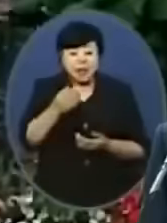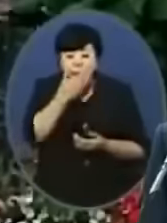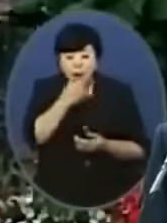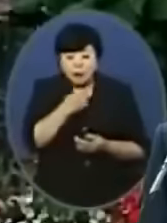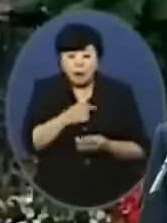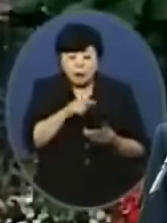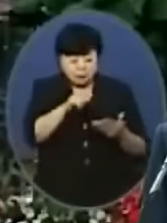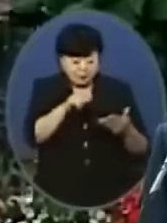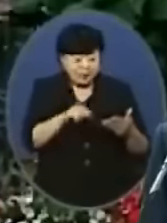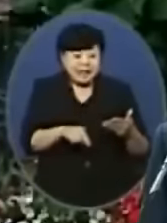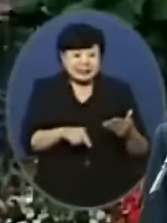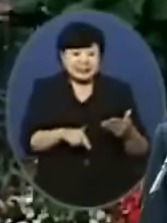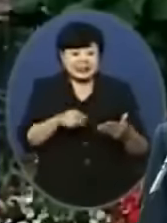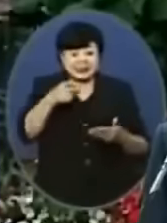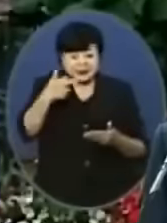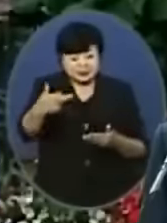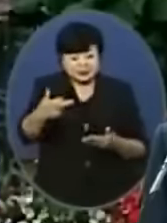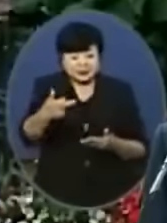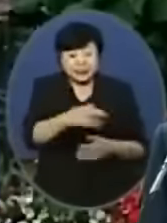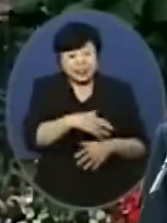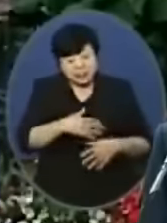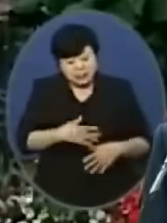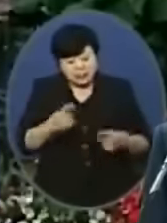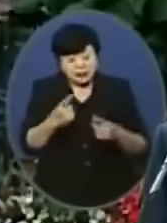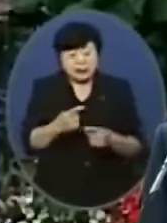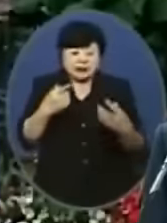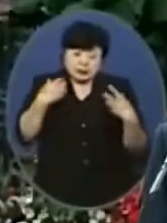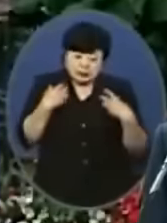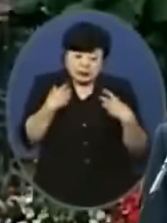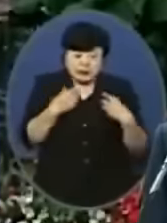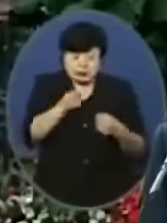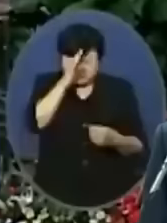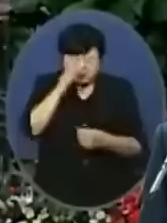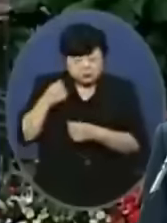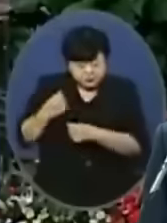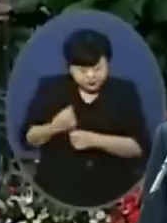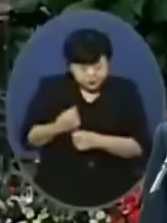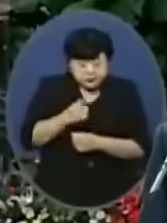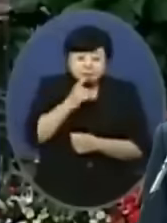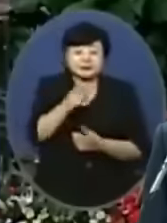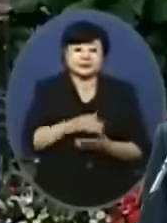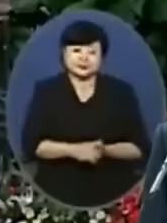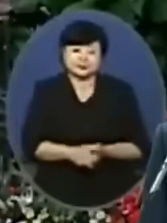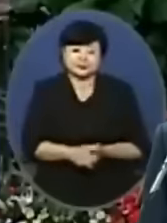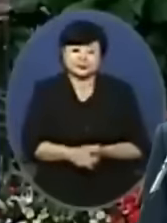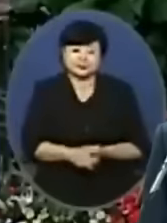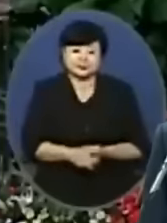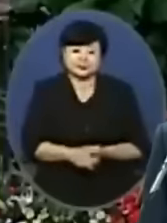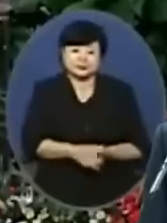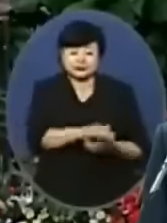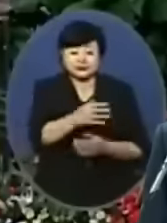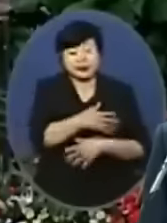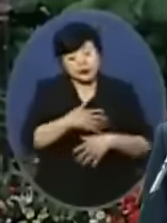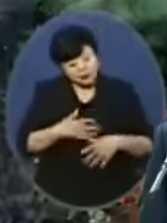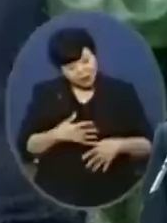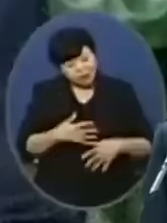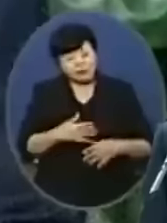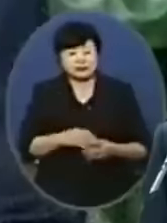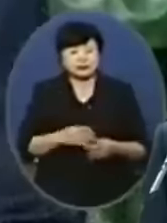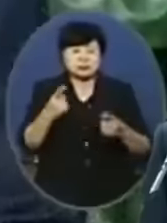8장 17절에 우리의 연약한 것을 친히 담당하시고 병을 짊어지시도다 함을 이루려 하십니다. 우리의 약한